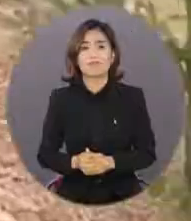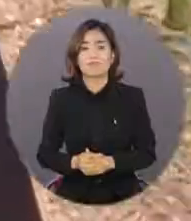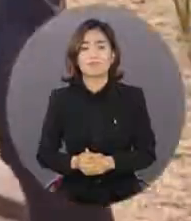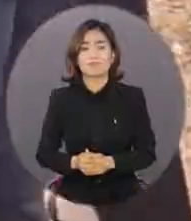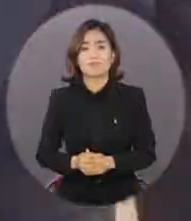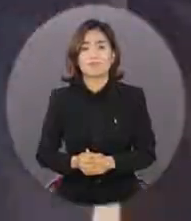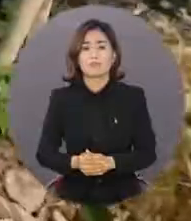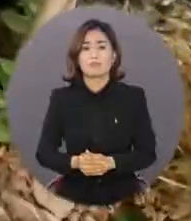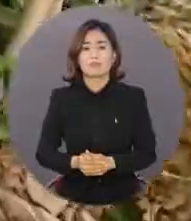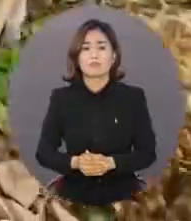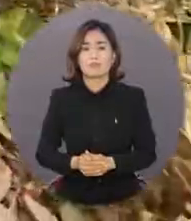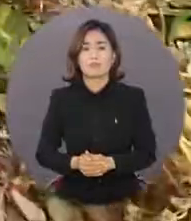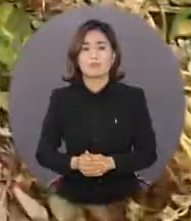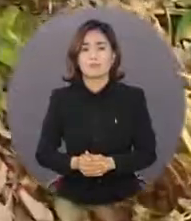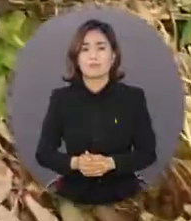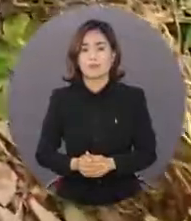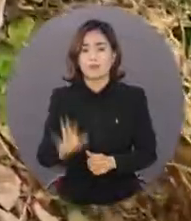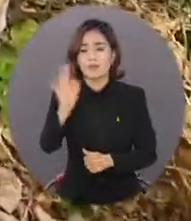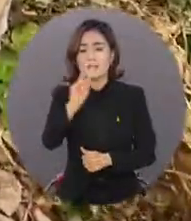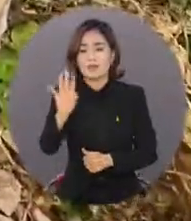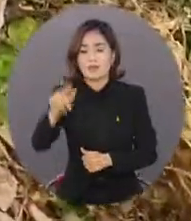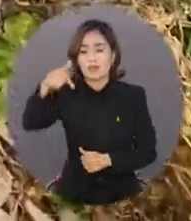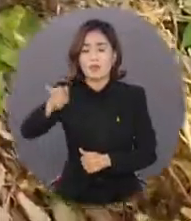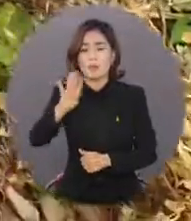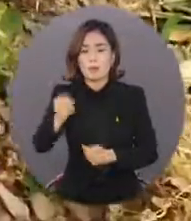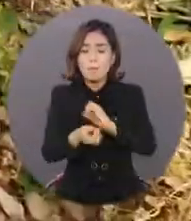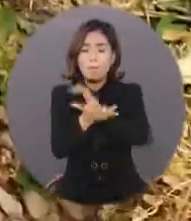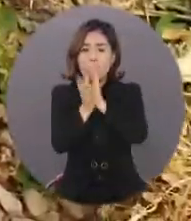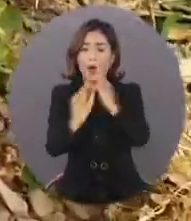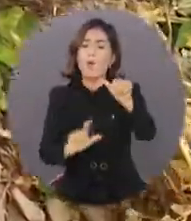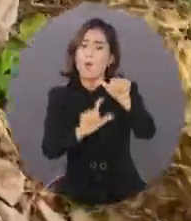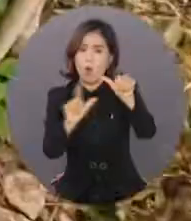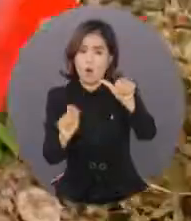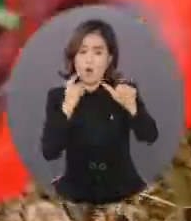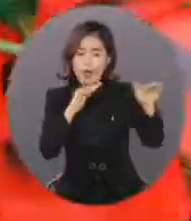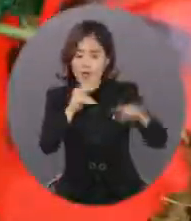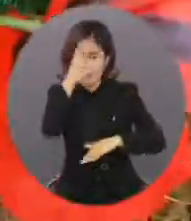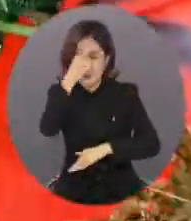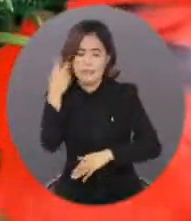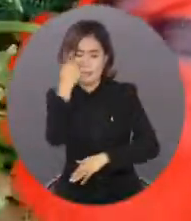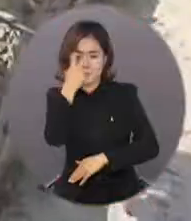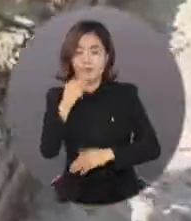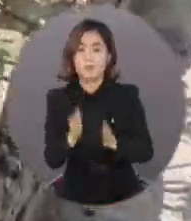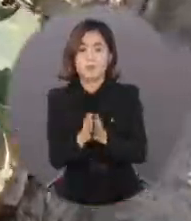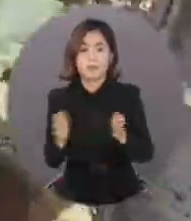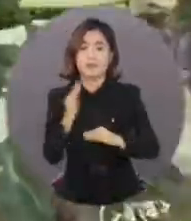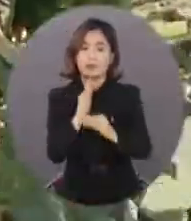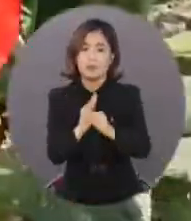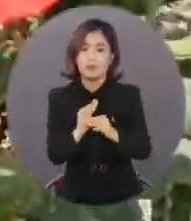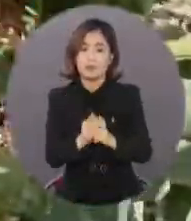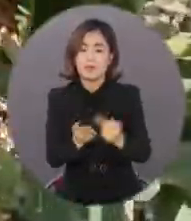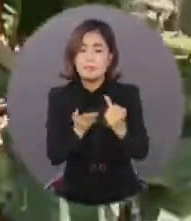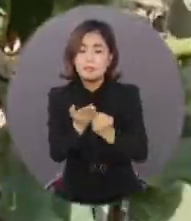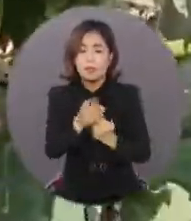나 이러다가 왔어요. 양귀비 개화가 시작되는 5월을 맞아 해경이 집중 단속을 실시하고 있습니다.